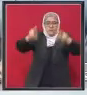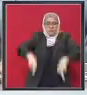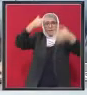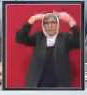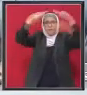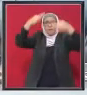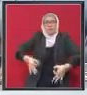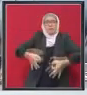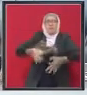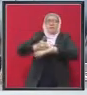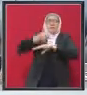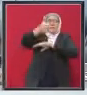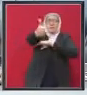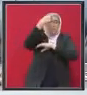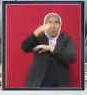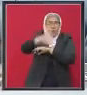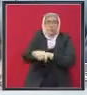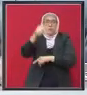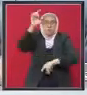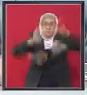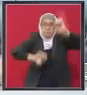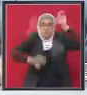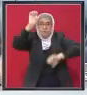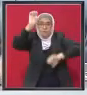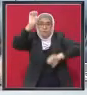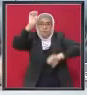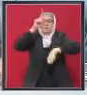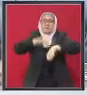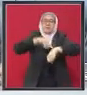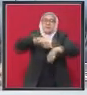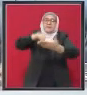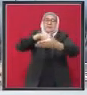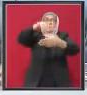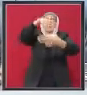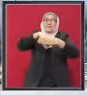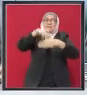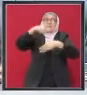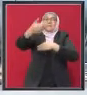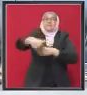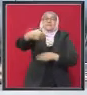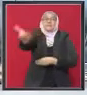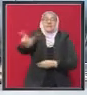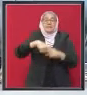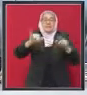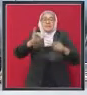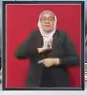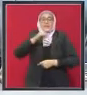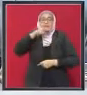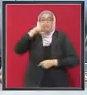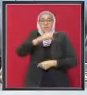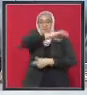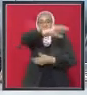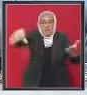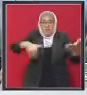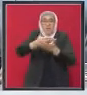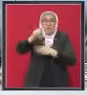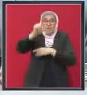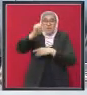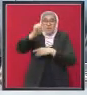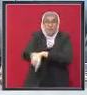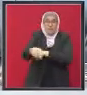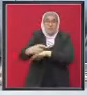kata sebenarnya untuk menilai mereka dalam pilihan raya akan datang. Jadi saya kata semua patut